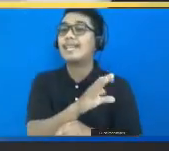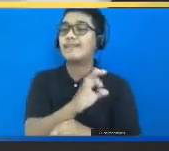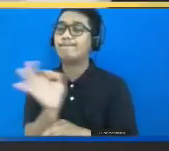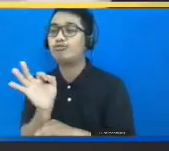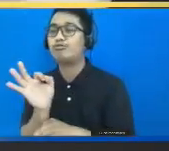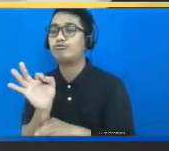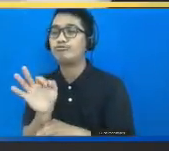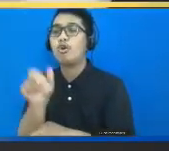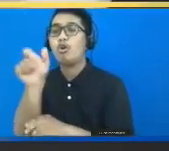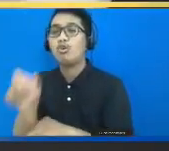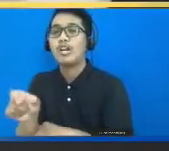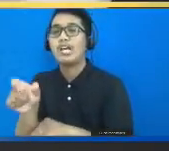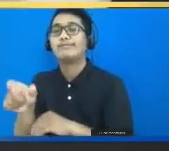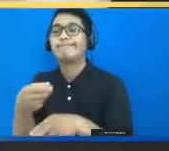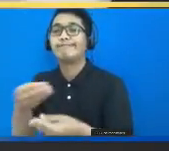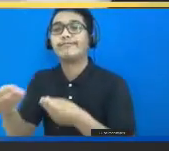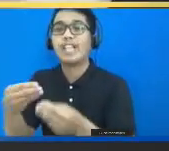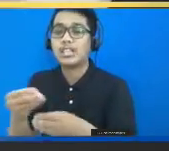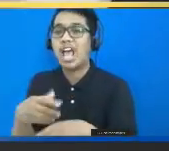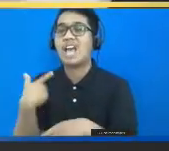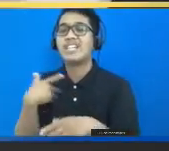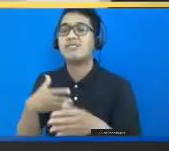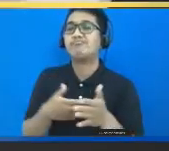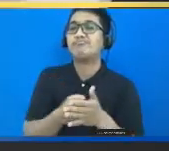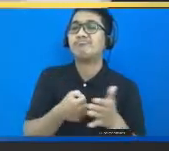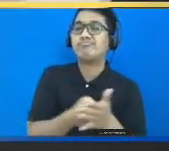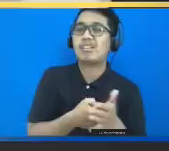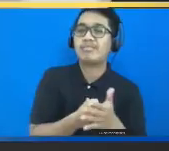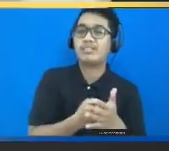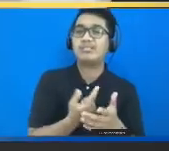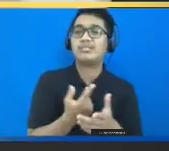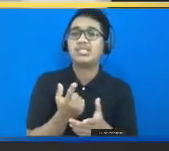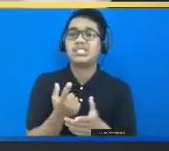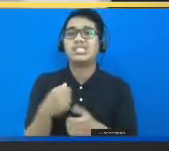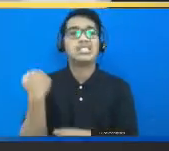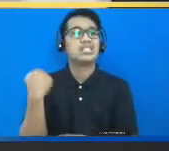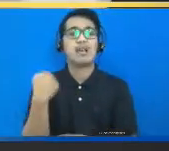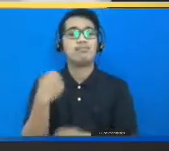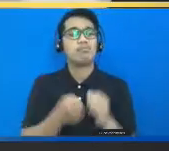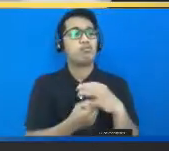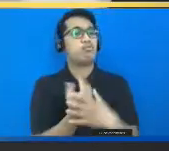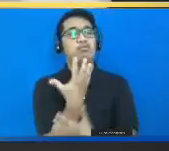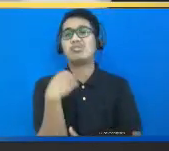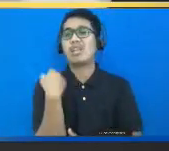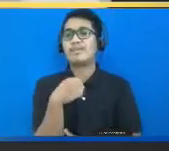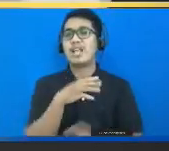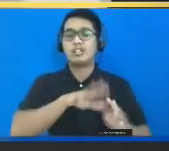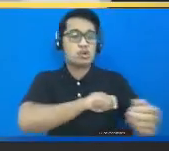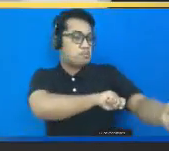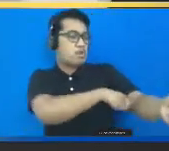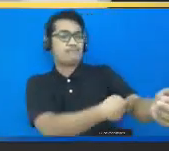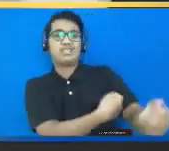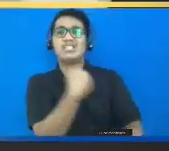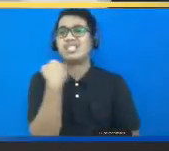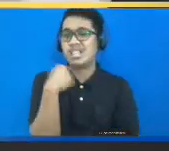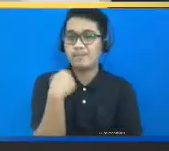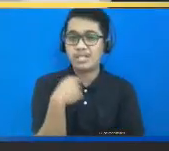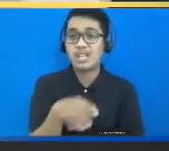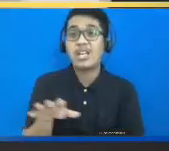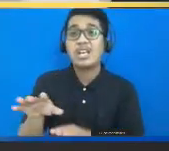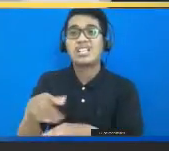yang Apa kendala ketika mereka itu apa namanya tidak bisa berkembang atau tidak bisa merespon Yang mungkin saya genset screen